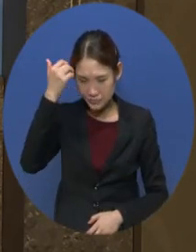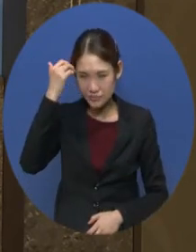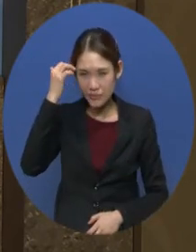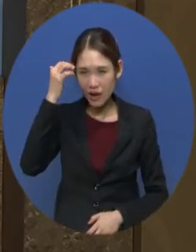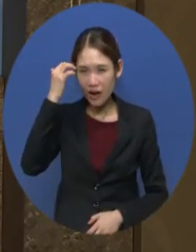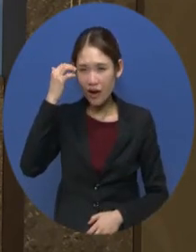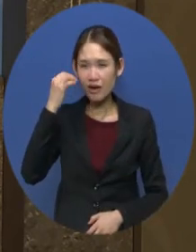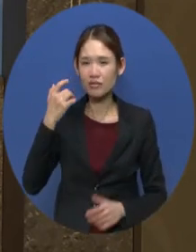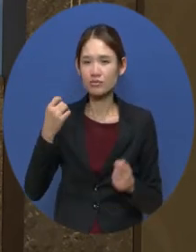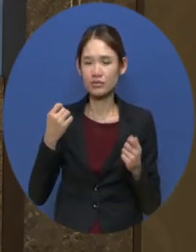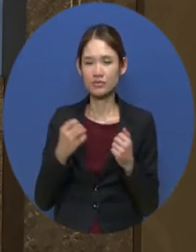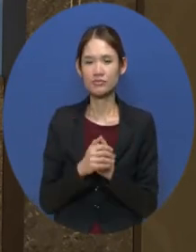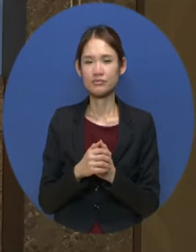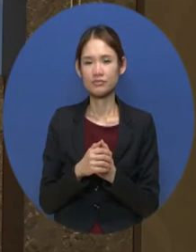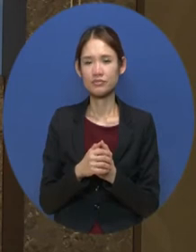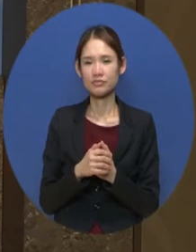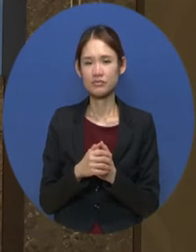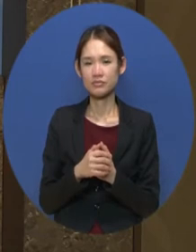사실은. 그래서